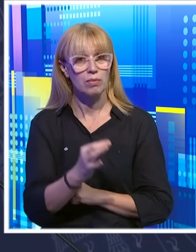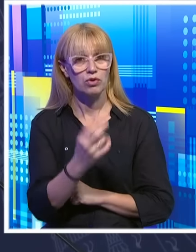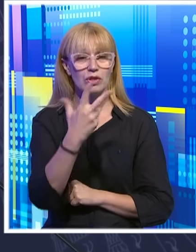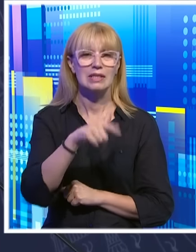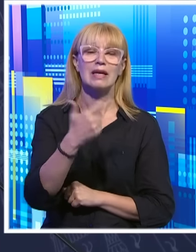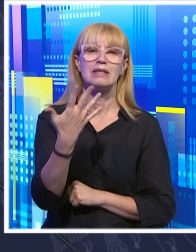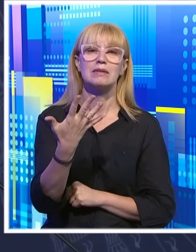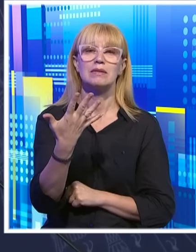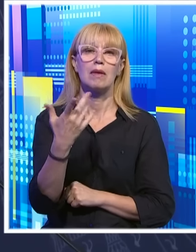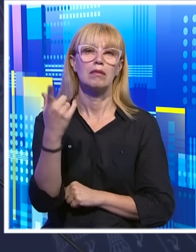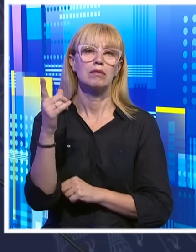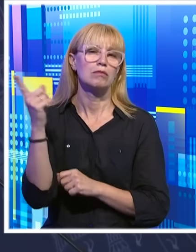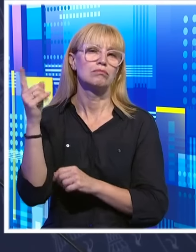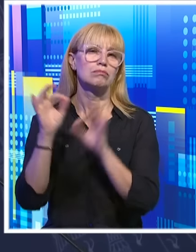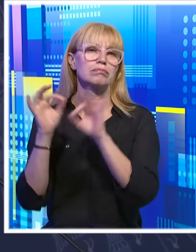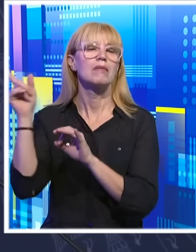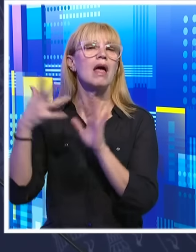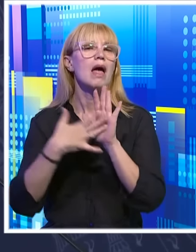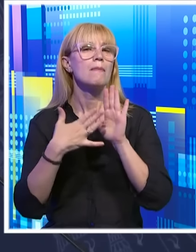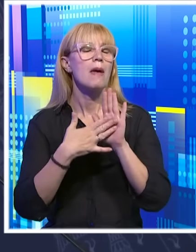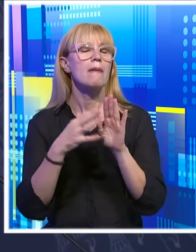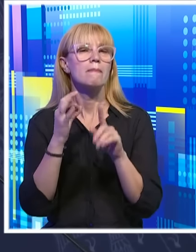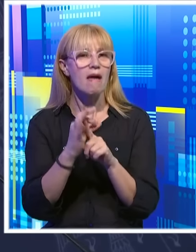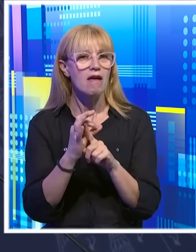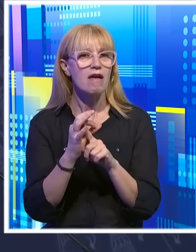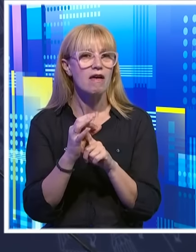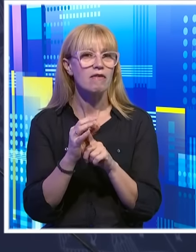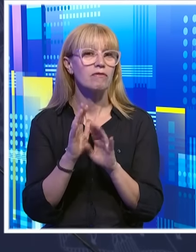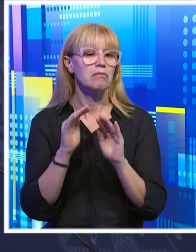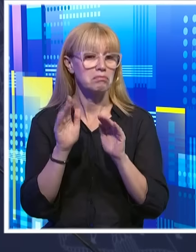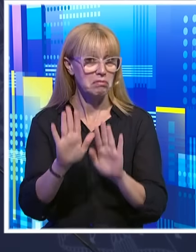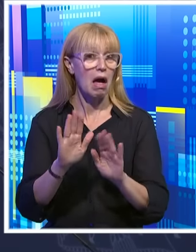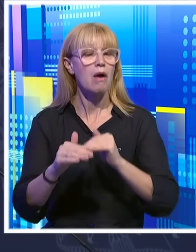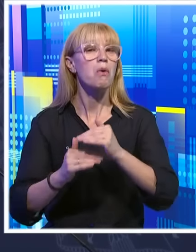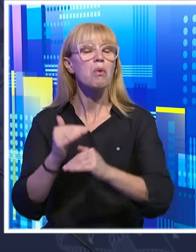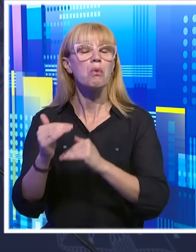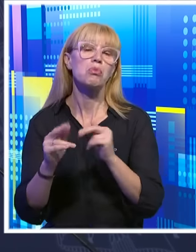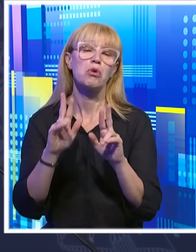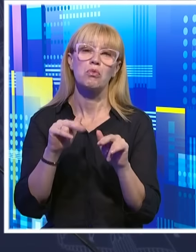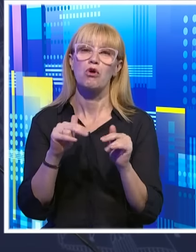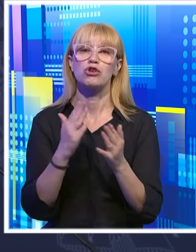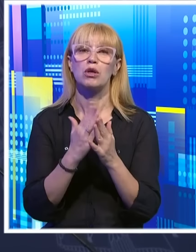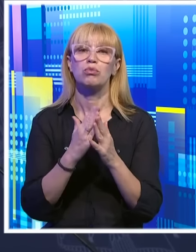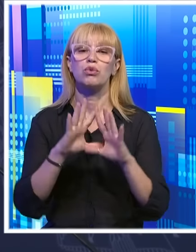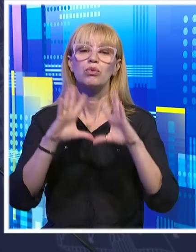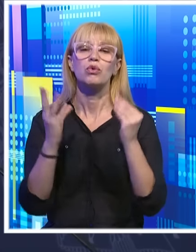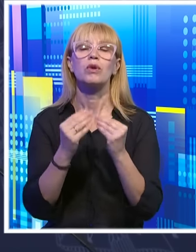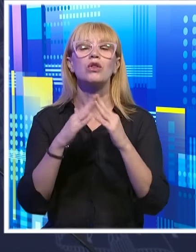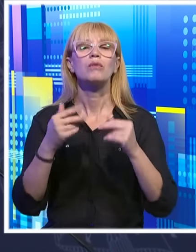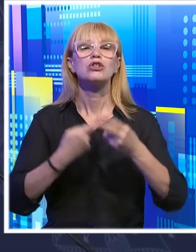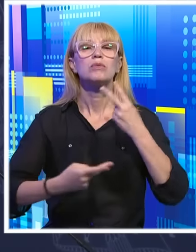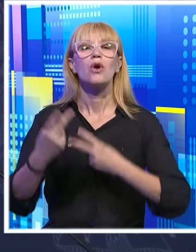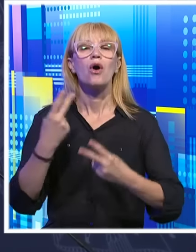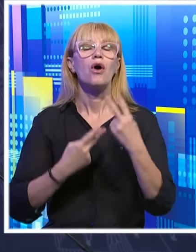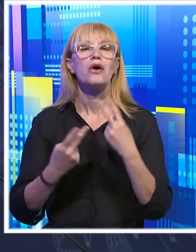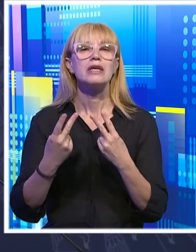je predvideo MMF. Tom stopom rasta bismo uspeli da podignemo naš bruto domaći proizvod u apsolutnim